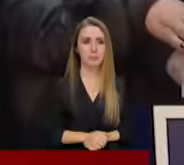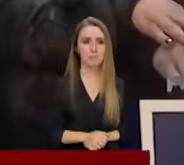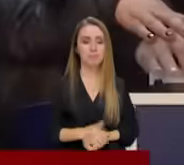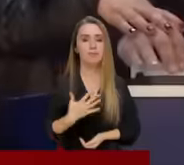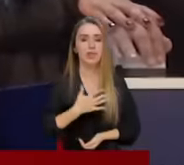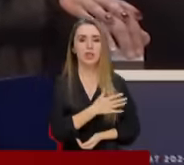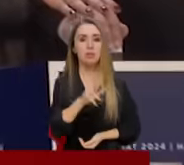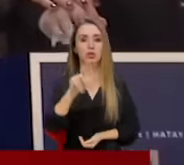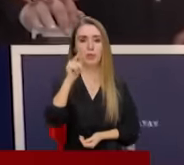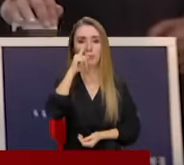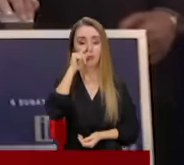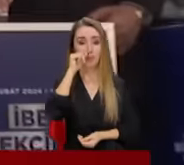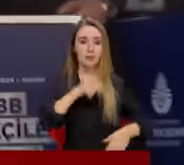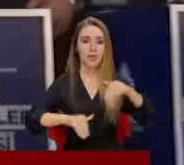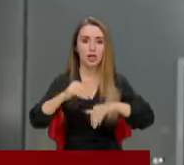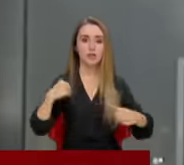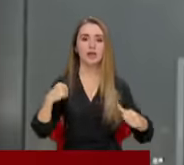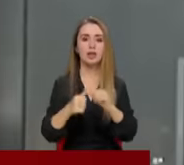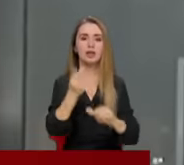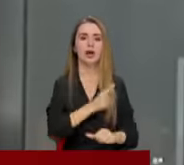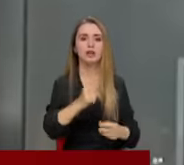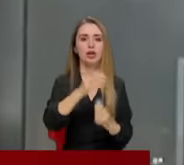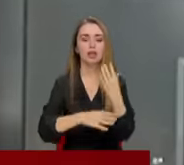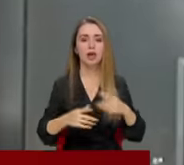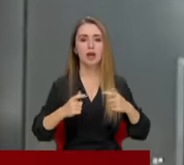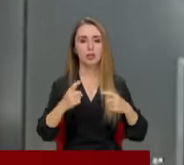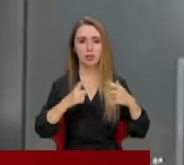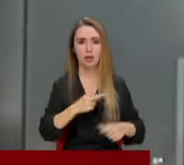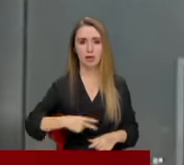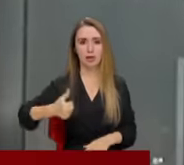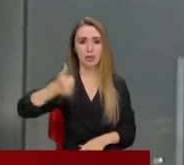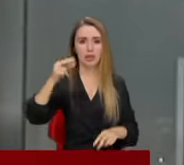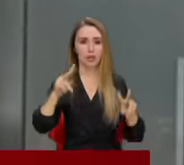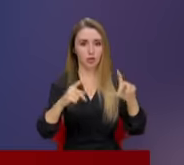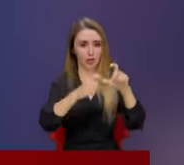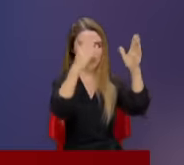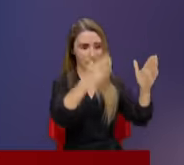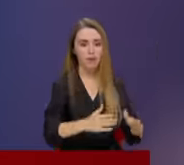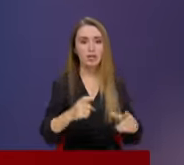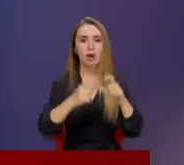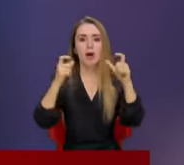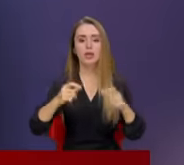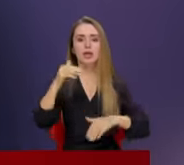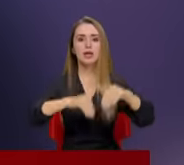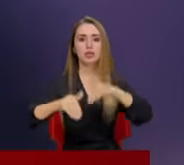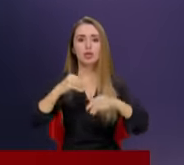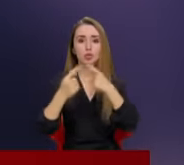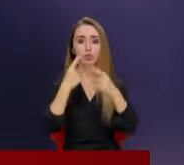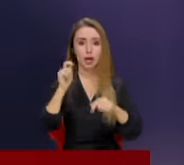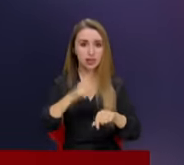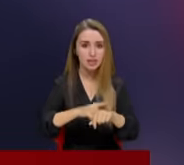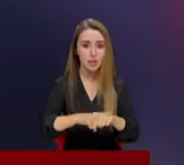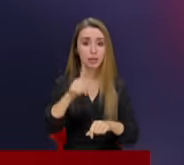bizim... CHP'nin 31 Mart seçimlerinde yeniden aday gösterdiği Hatay Büyükşehir Belediye Başkanı Lütfü Savaş, Samandağ'da seçim konuşması yaptığı